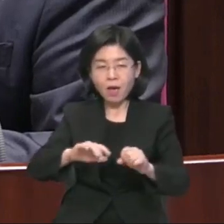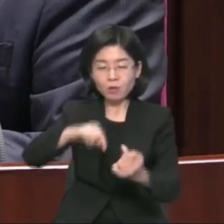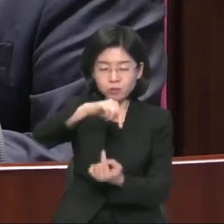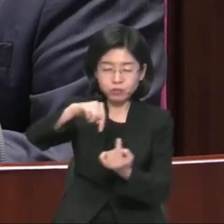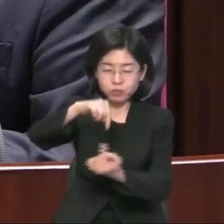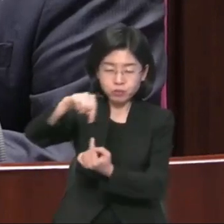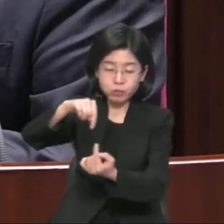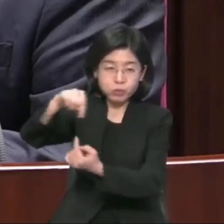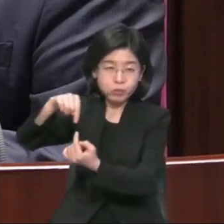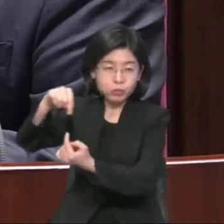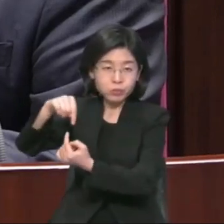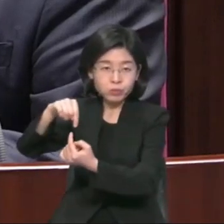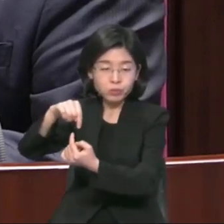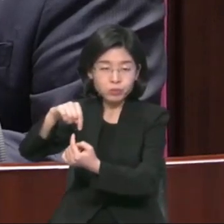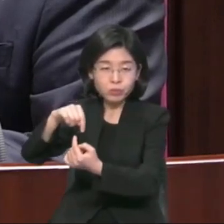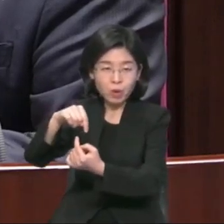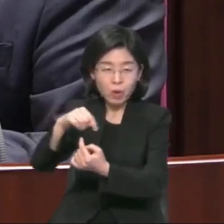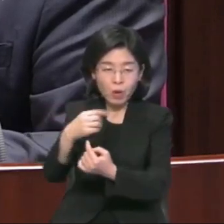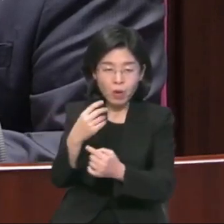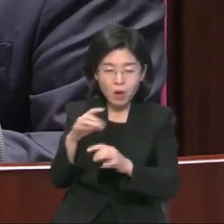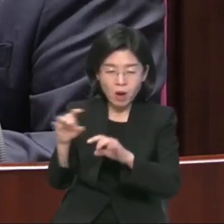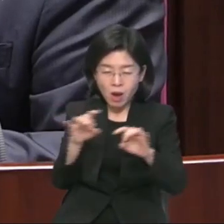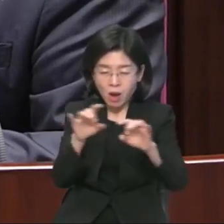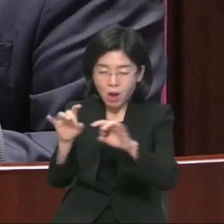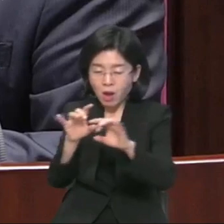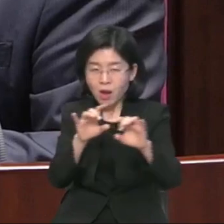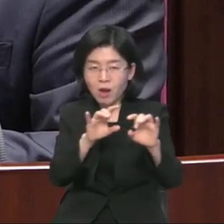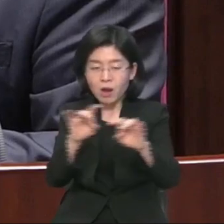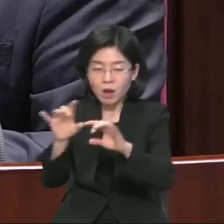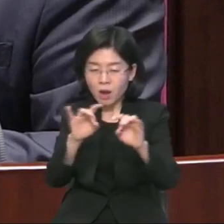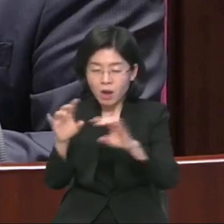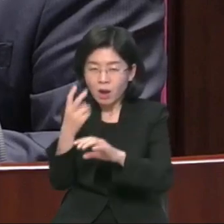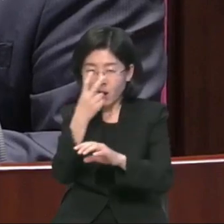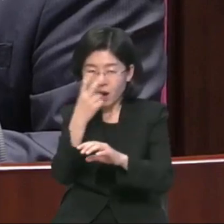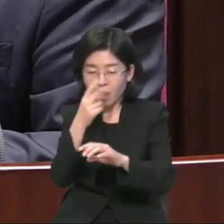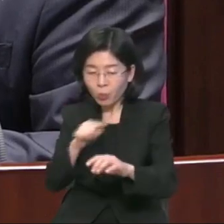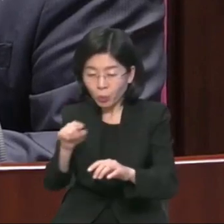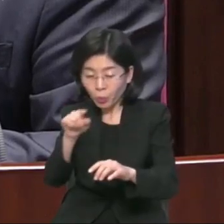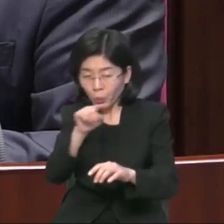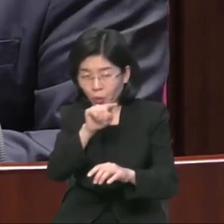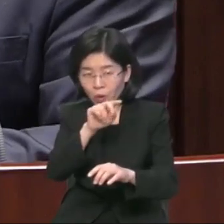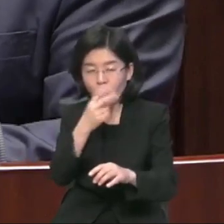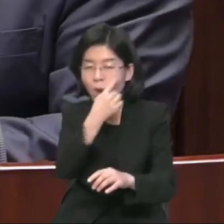가동을 시켜서 동시에 관제하고 추적하고 해서